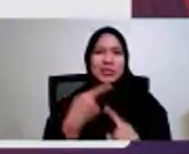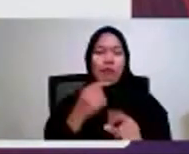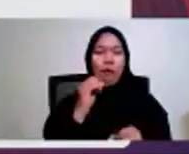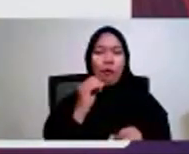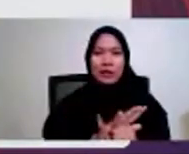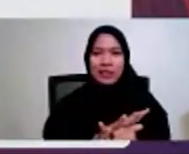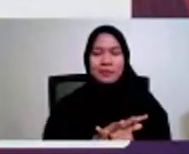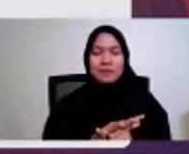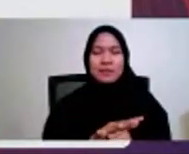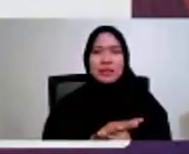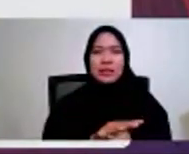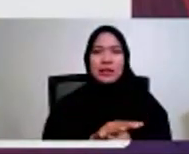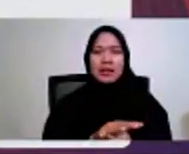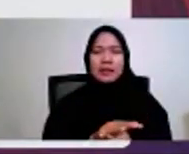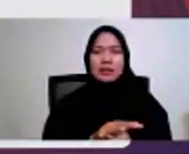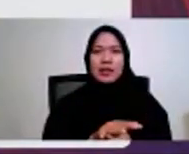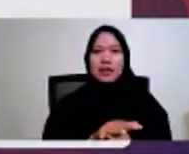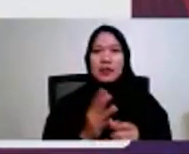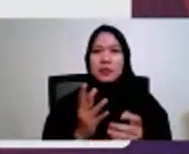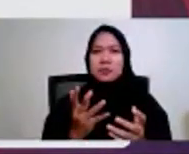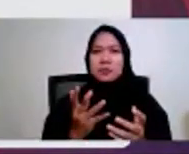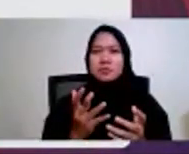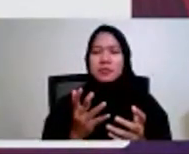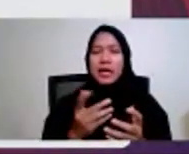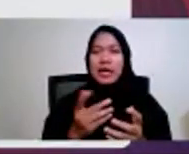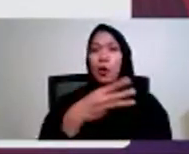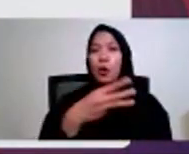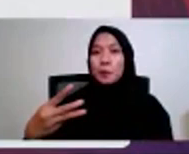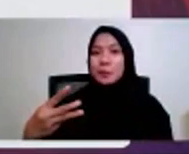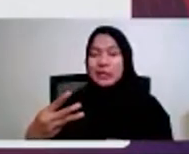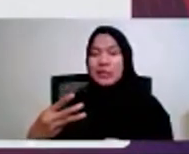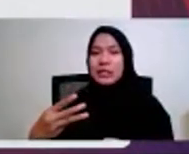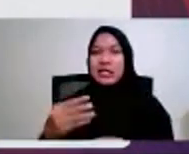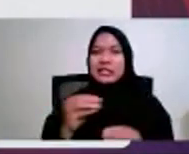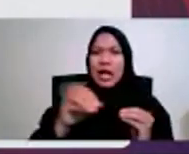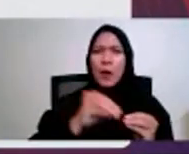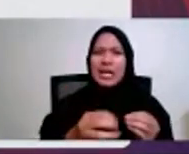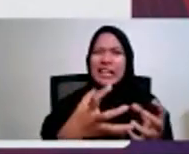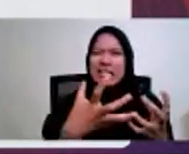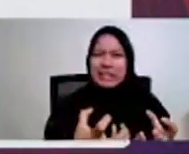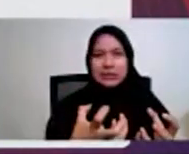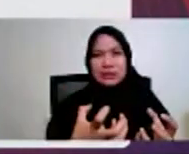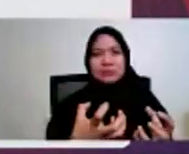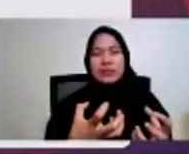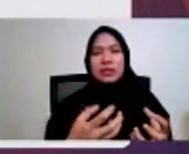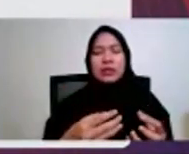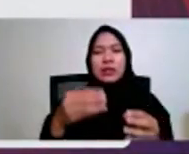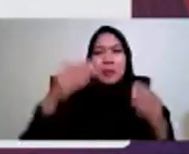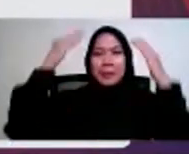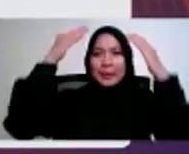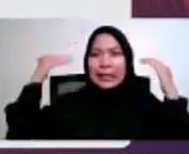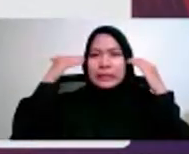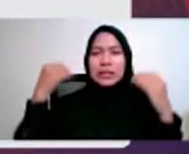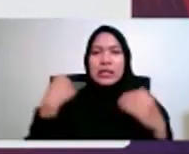Danau apa-apa eh ekonominya apa kisahnya kering kerontang pertanian nggak